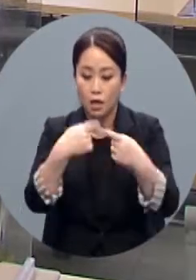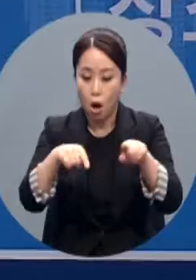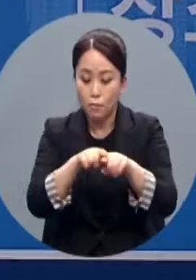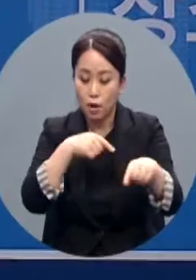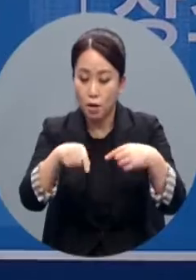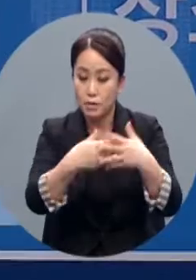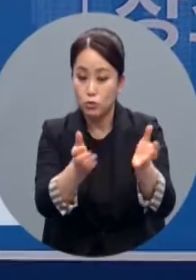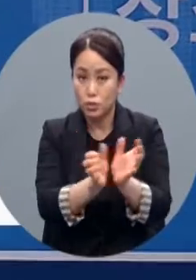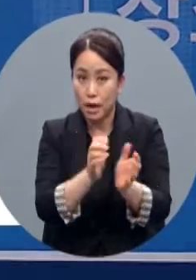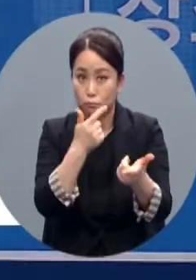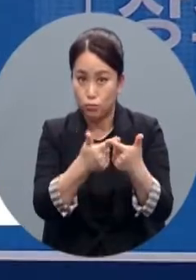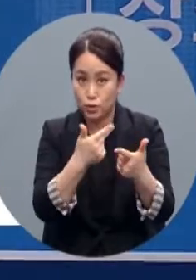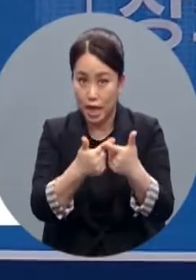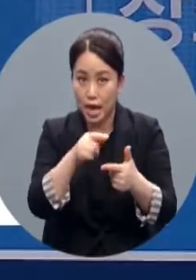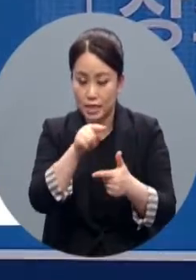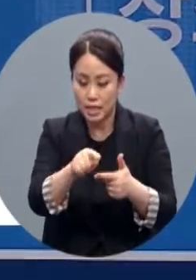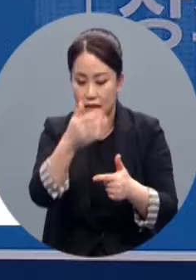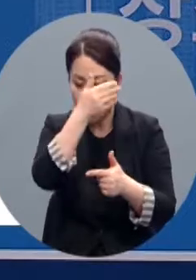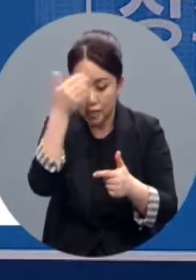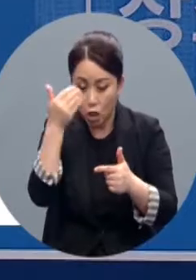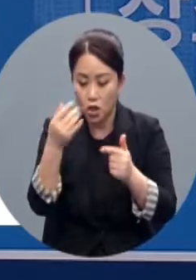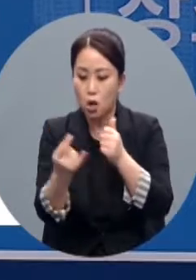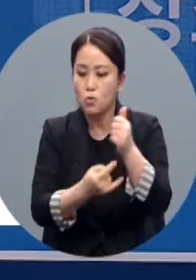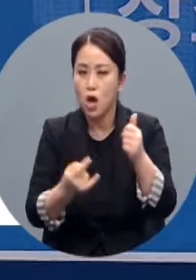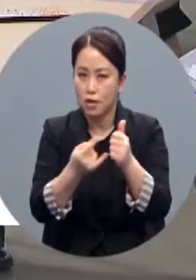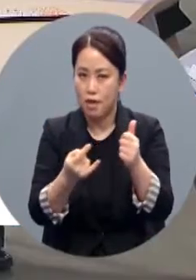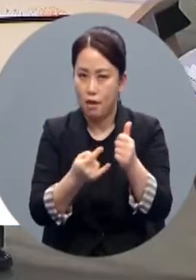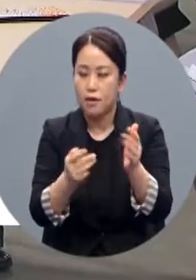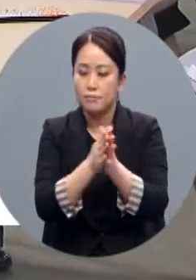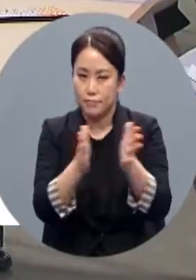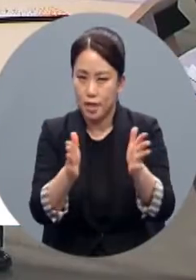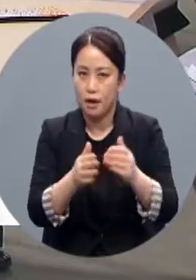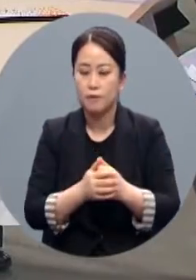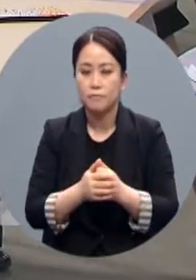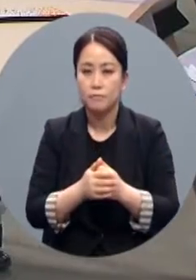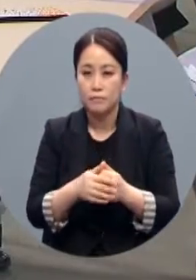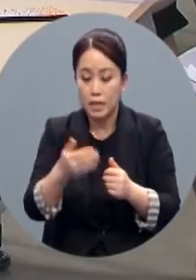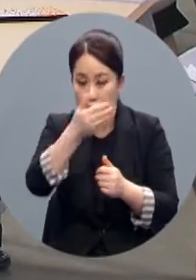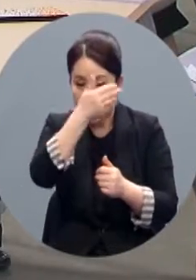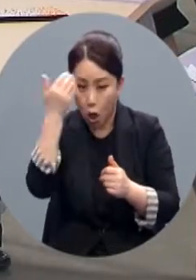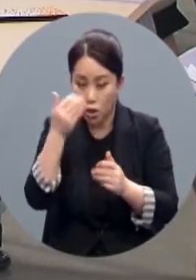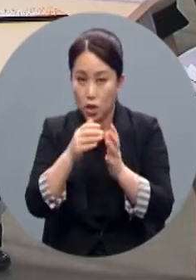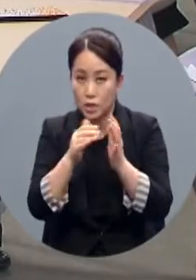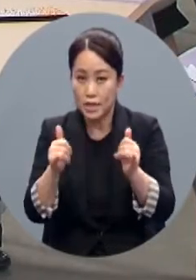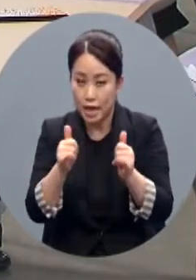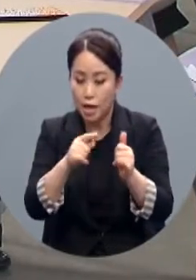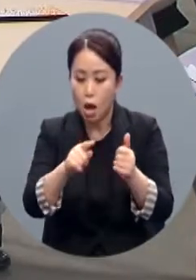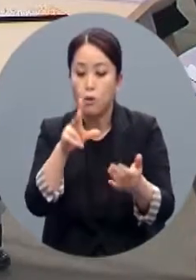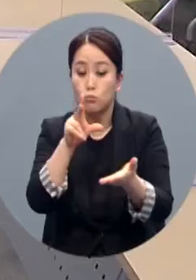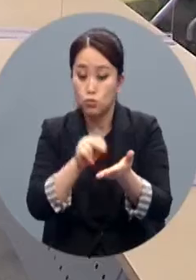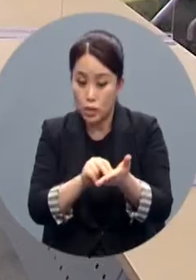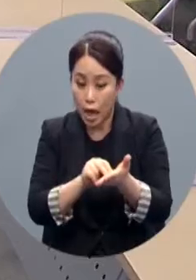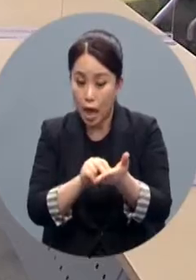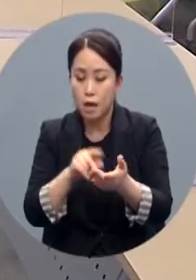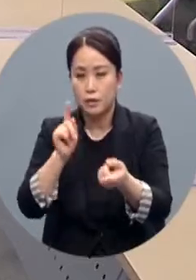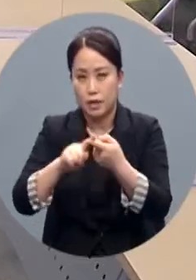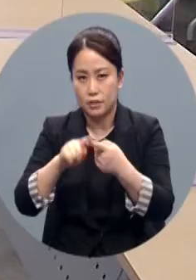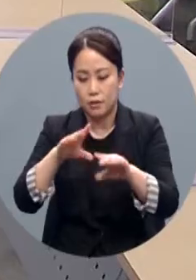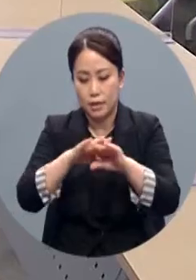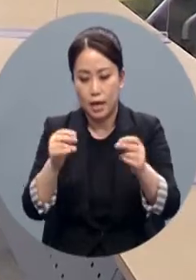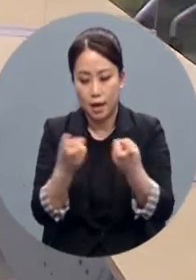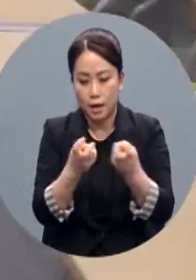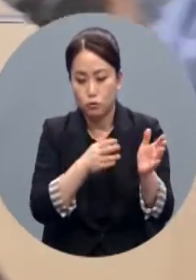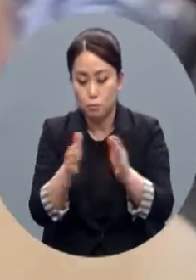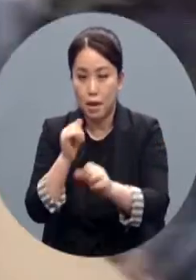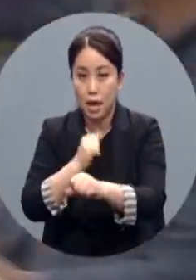더불어민주당 부산시당이 청년위원회를 출범시켰습니다. 청년 세대 문제에 대안을 마련해 내년 대선